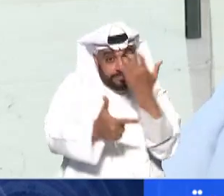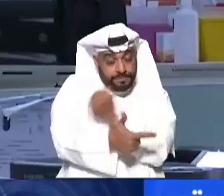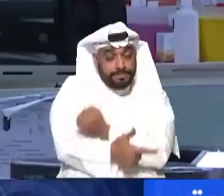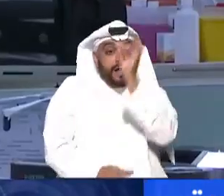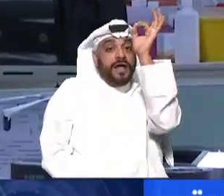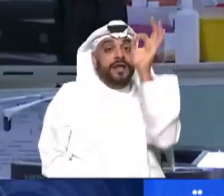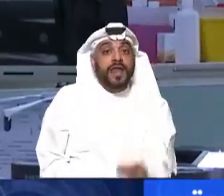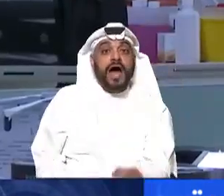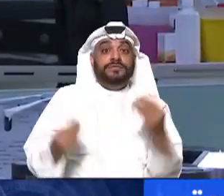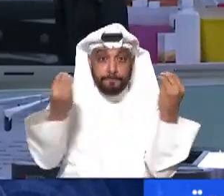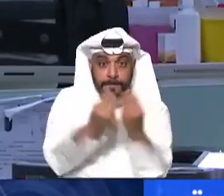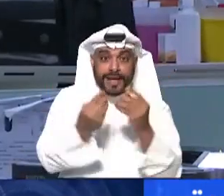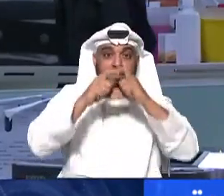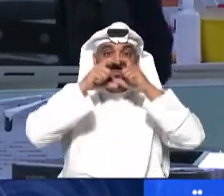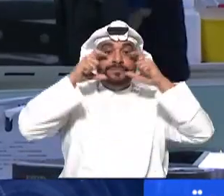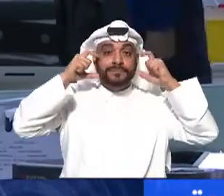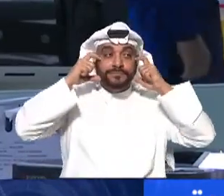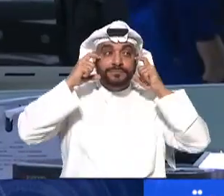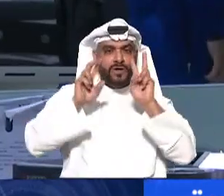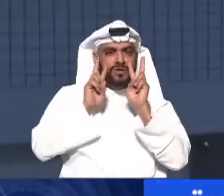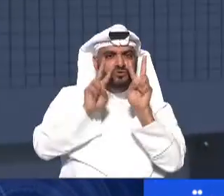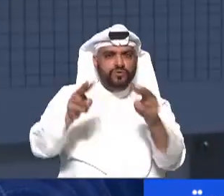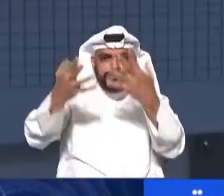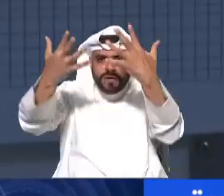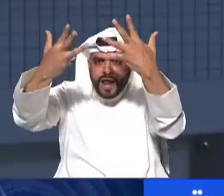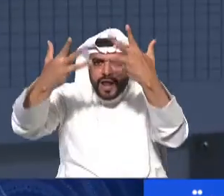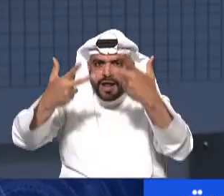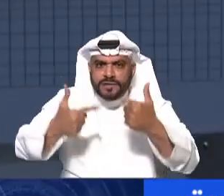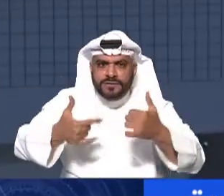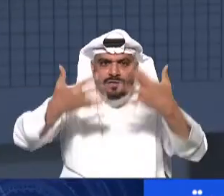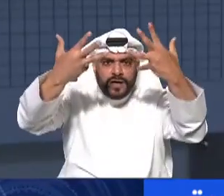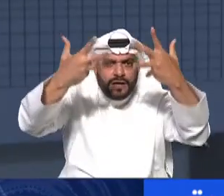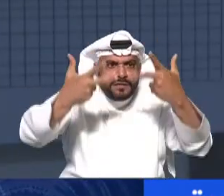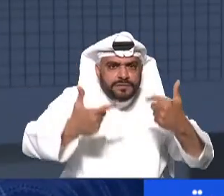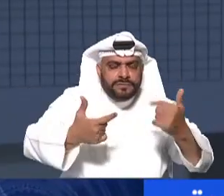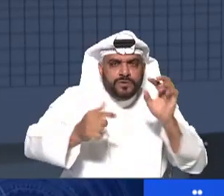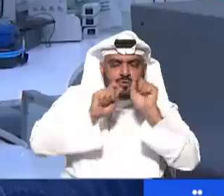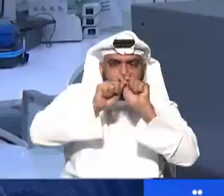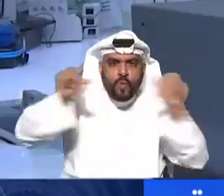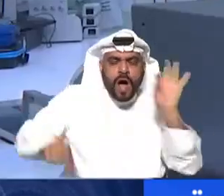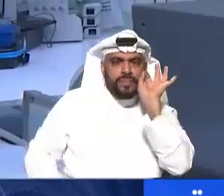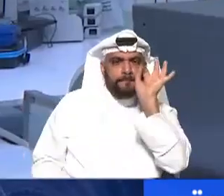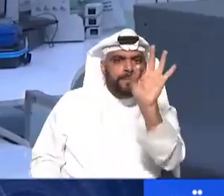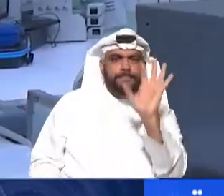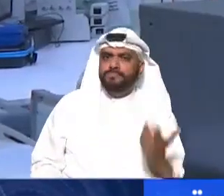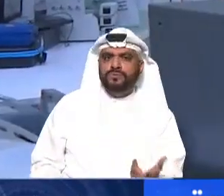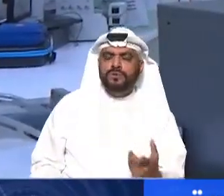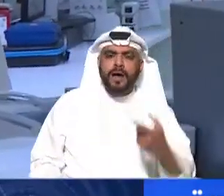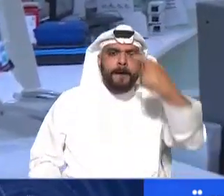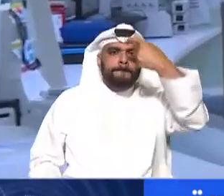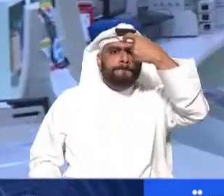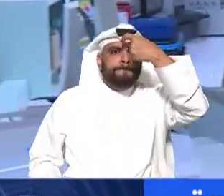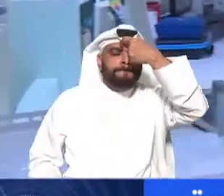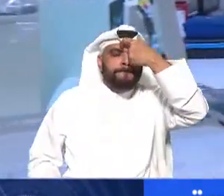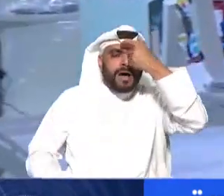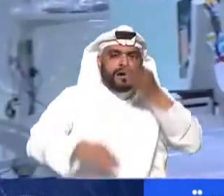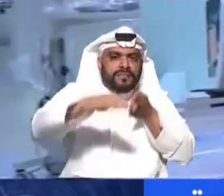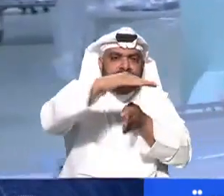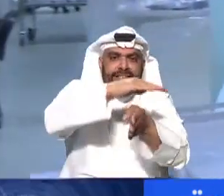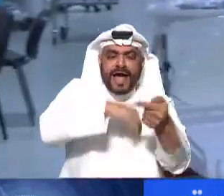وتلتزم. عند قراءة البيانات والإحصائيات ما يلفت النظر أولاً أعداد مرضى العناية المركزة